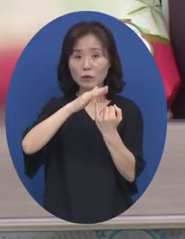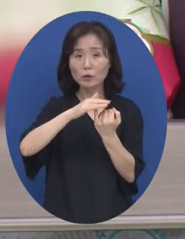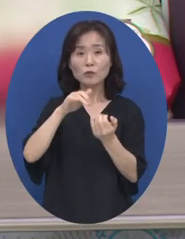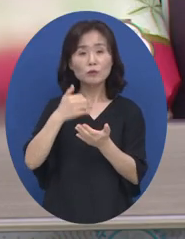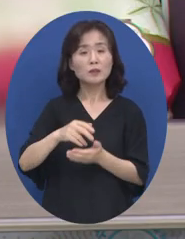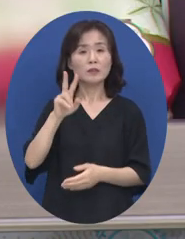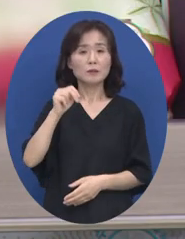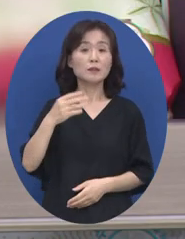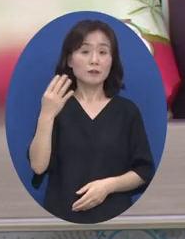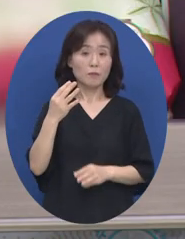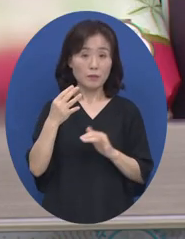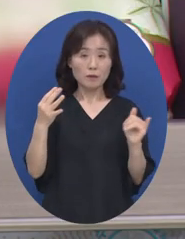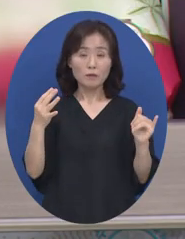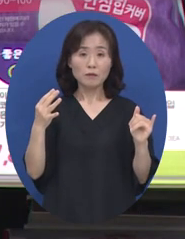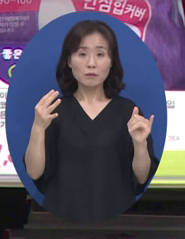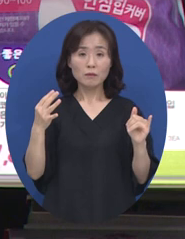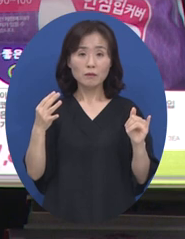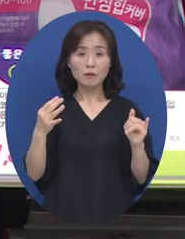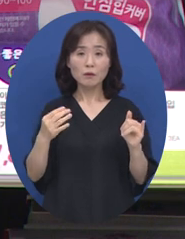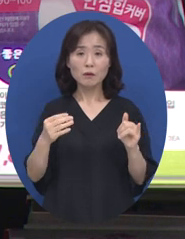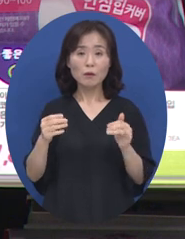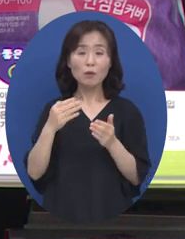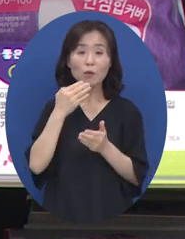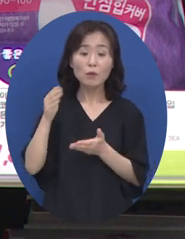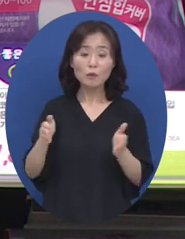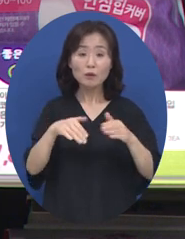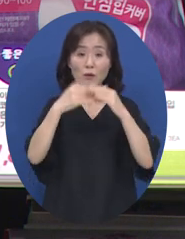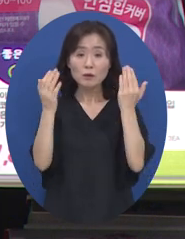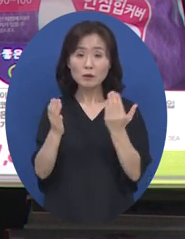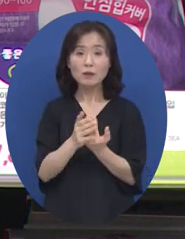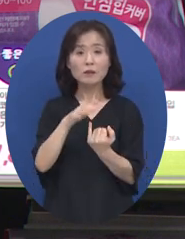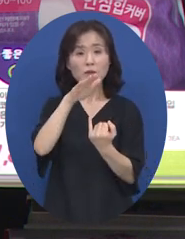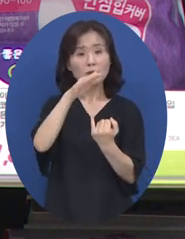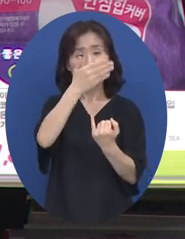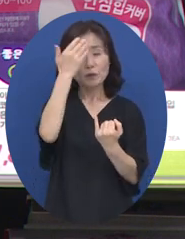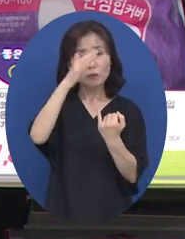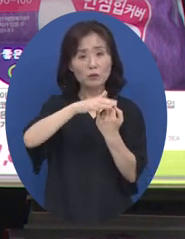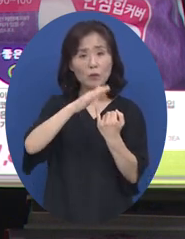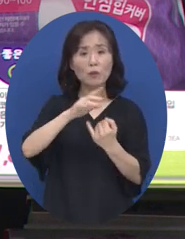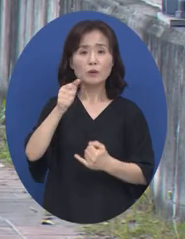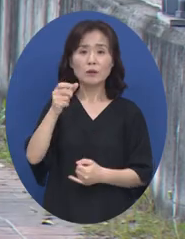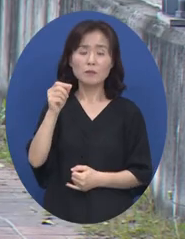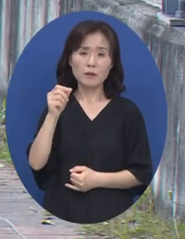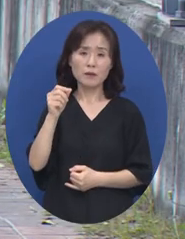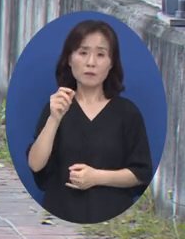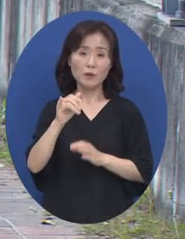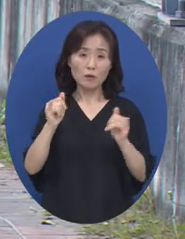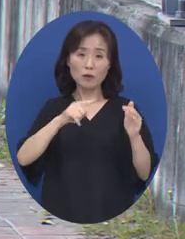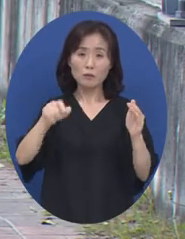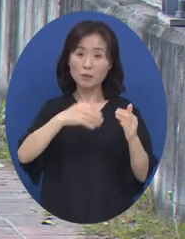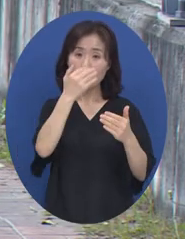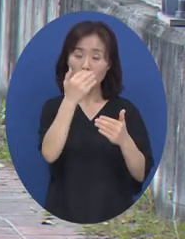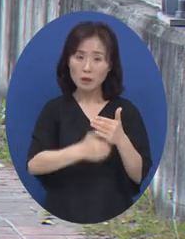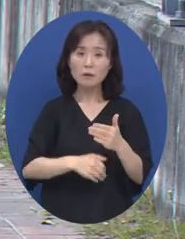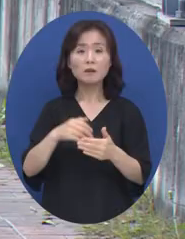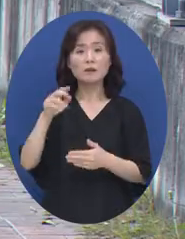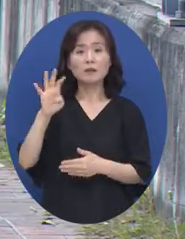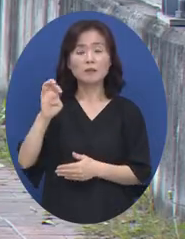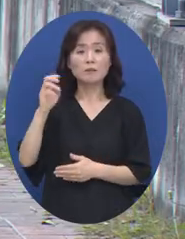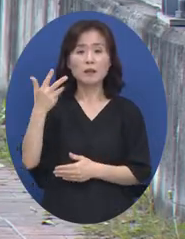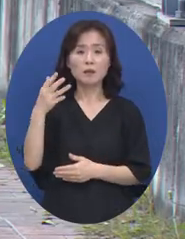청소년은 모두 2만 4천여 명. 도 전체 여성 청소년 51만 명 가운데 이들을 제외한